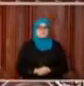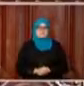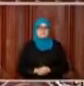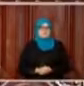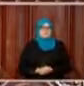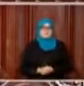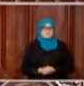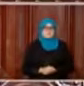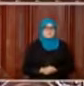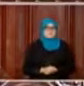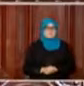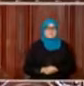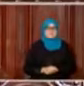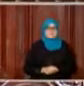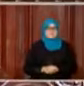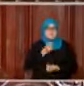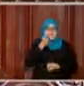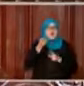وأهم